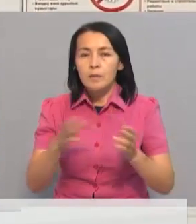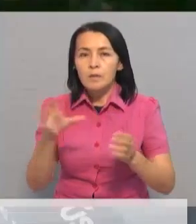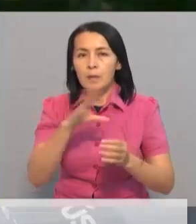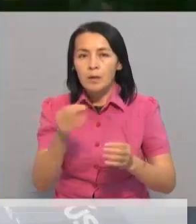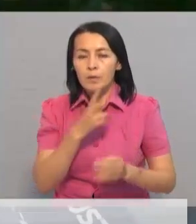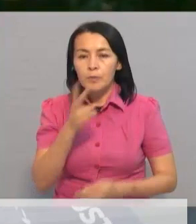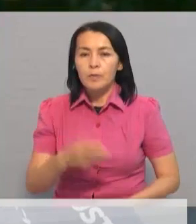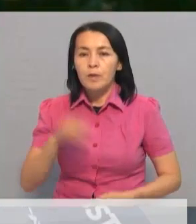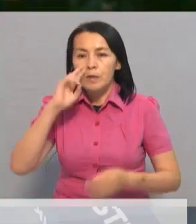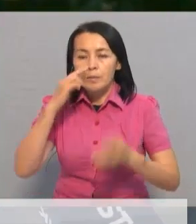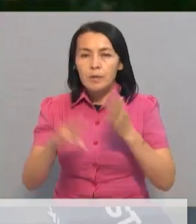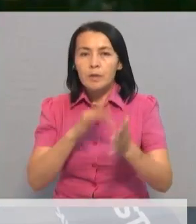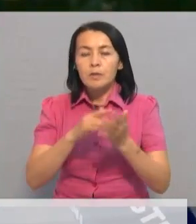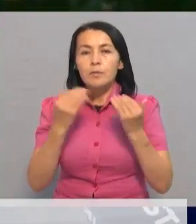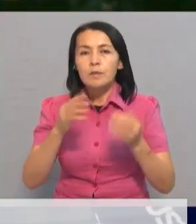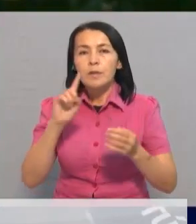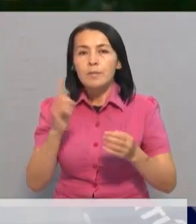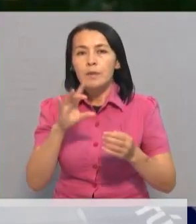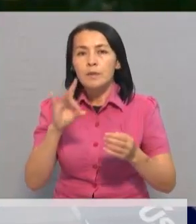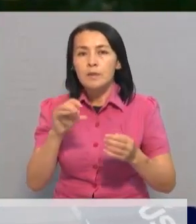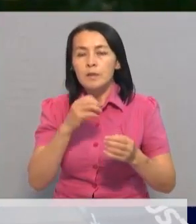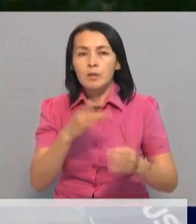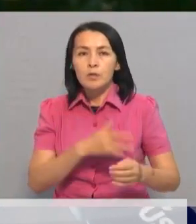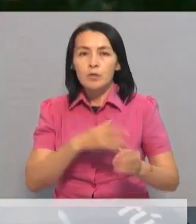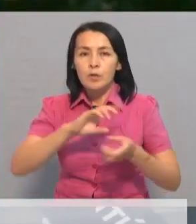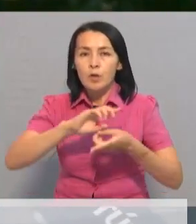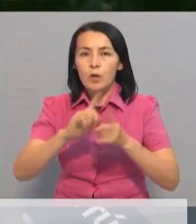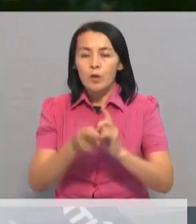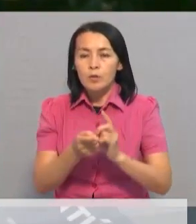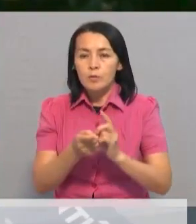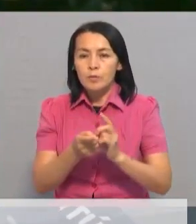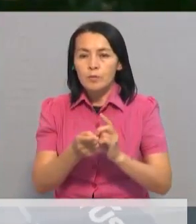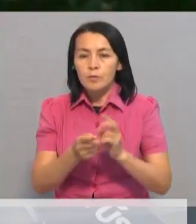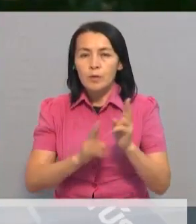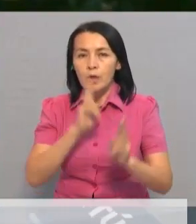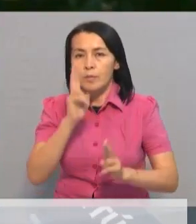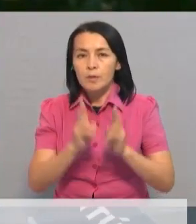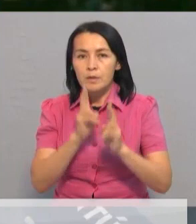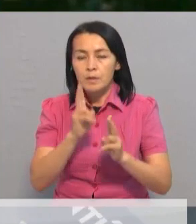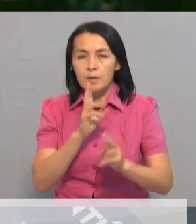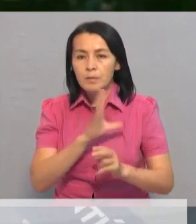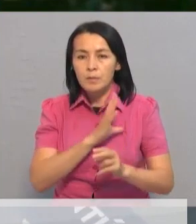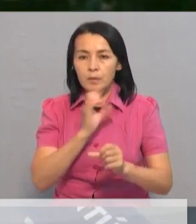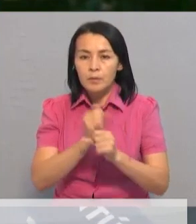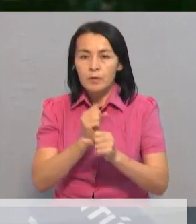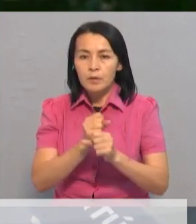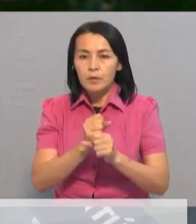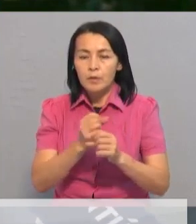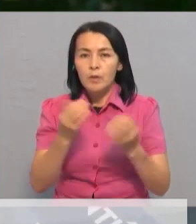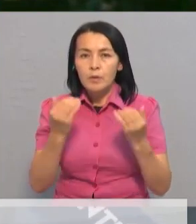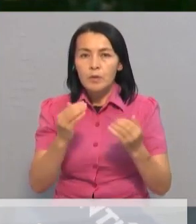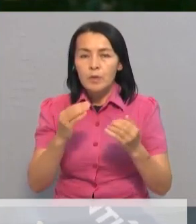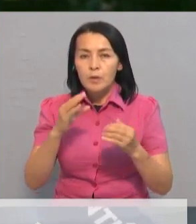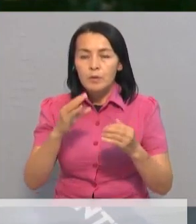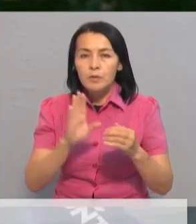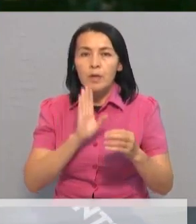көрді. Біздің Шымкентте осы бірінші рет жүрек ауыстыру трансплантациясы, жүректі ауыстыру жасалды. Осы түннен жаңа таңертең